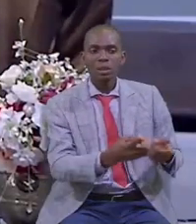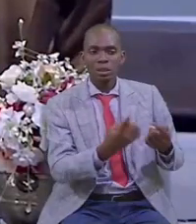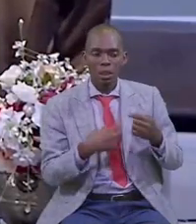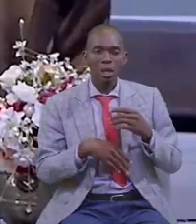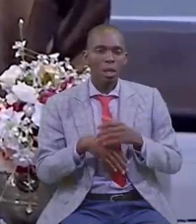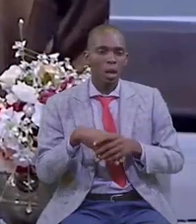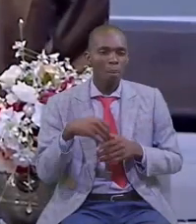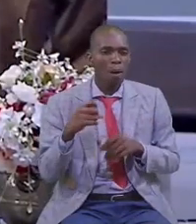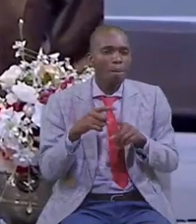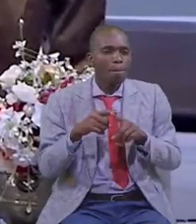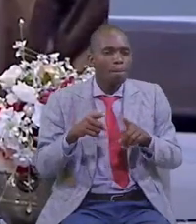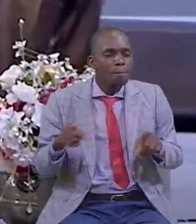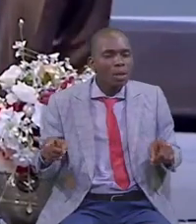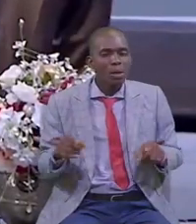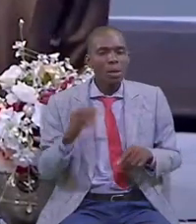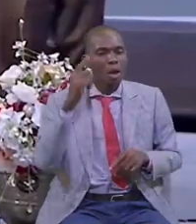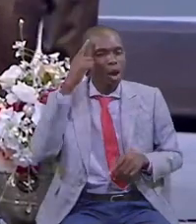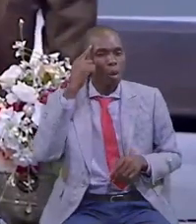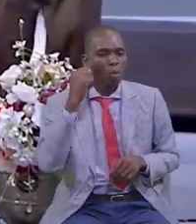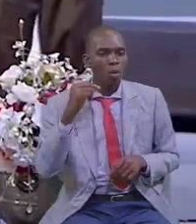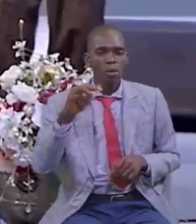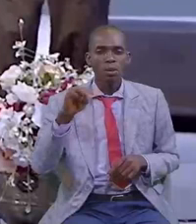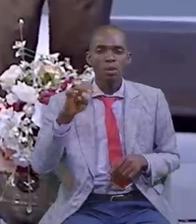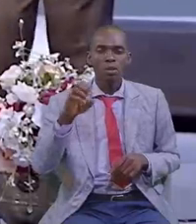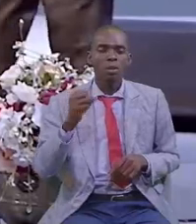Mais il servait le Seigneur de façon négative.